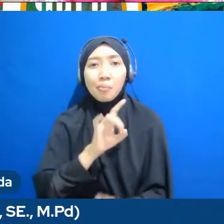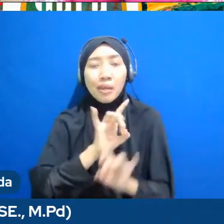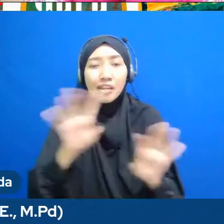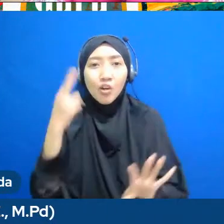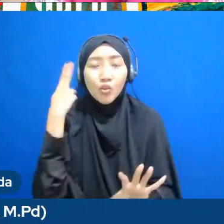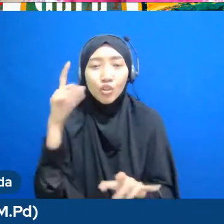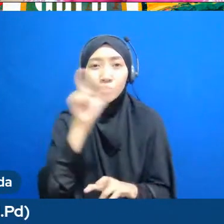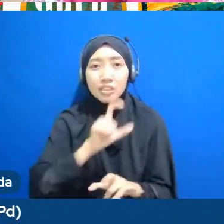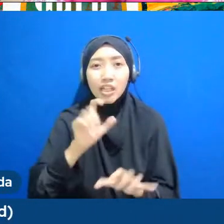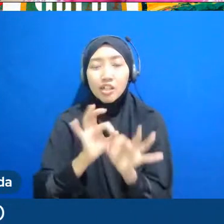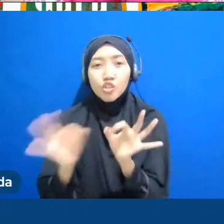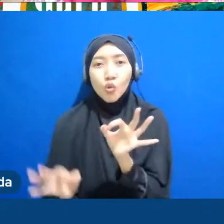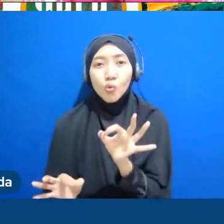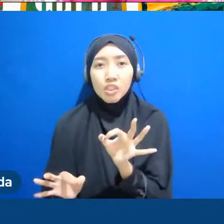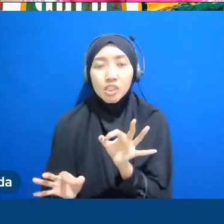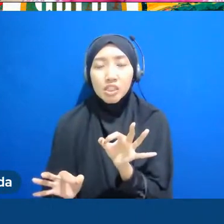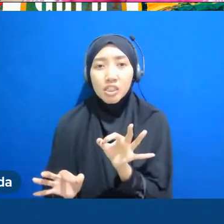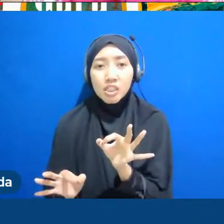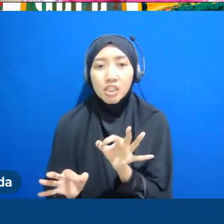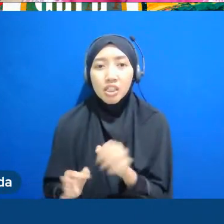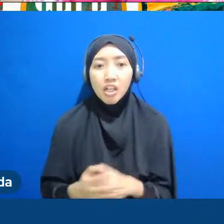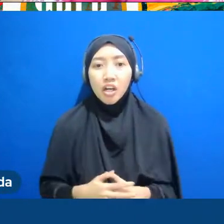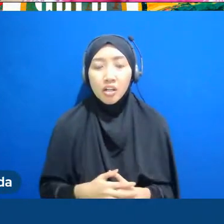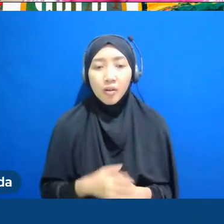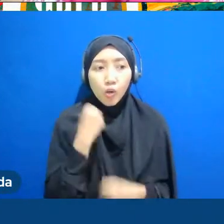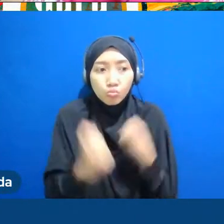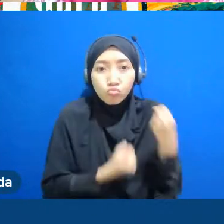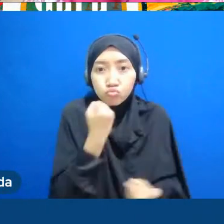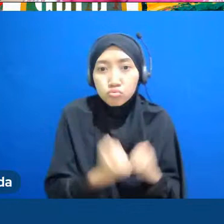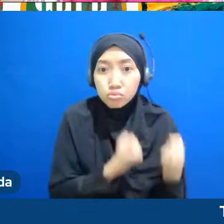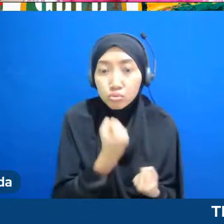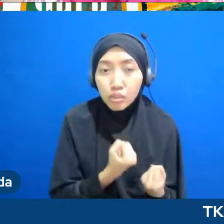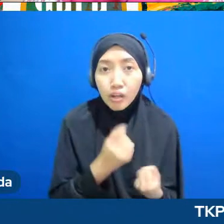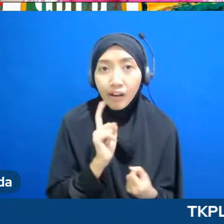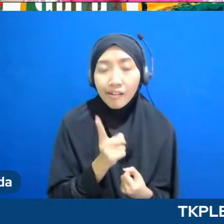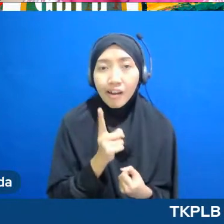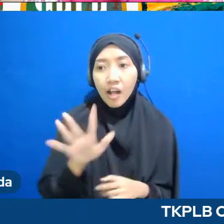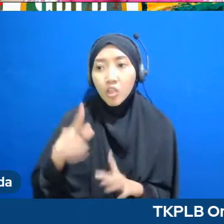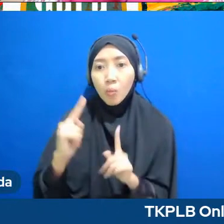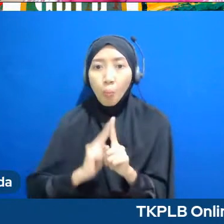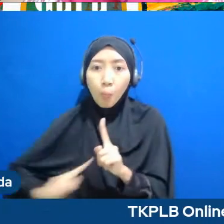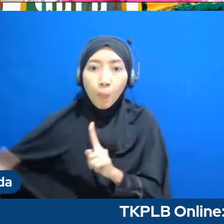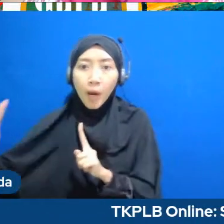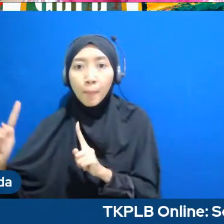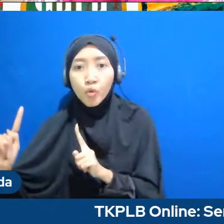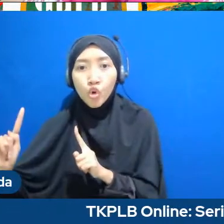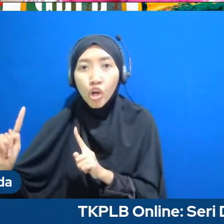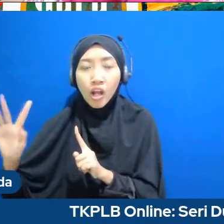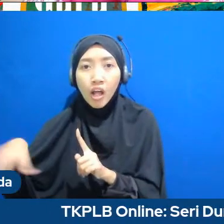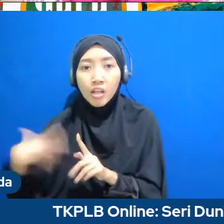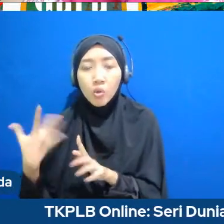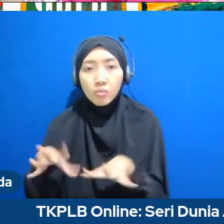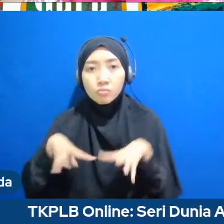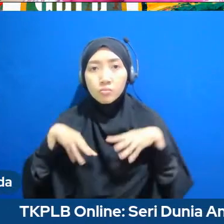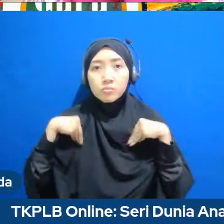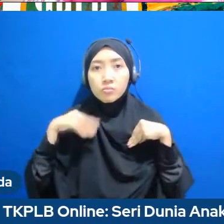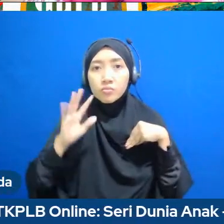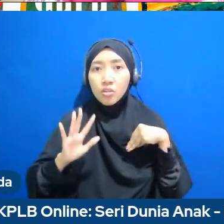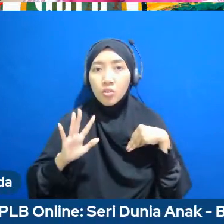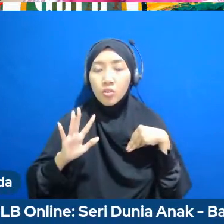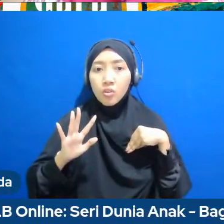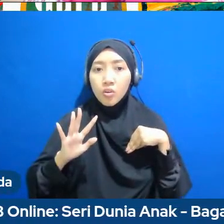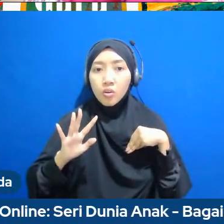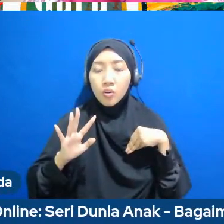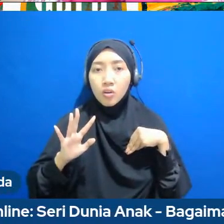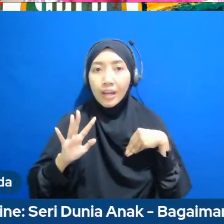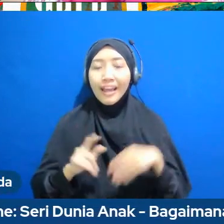mengatasi sesuatu. Ada yang fighting gitu ya, ada yang melarikan diri, ada juga yang freeze, diem gitu kan. Itu adalah